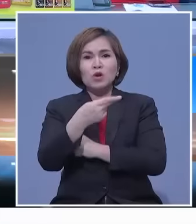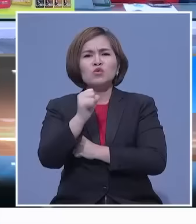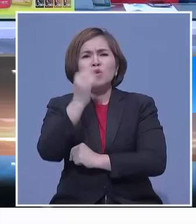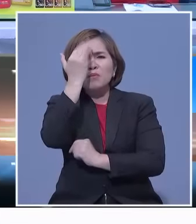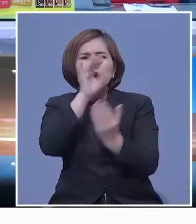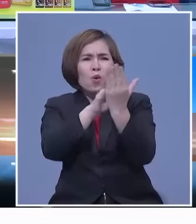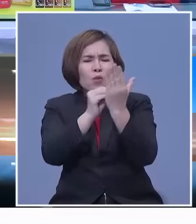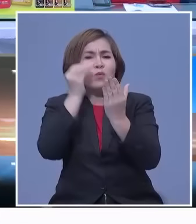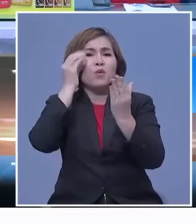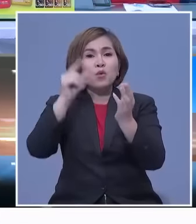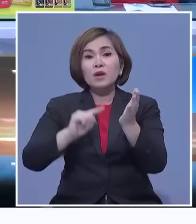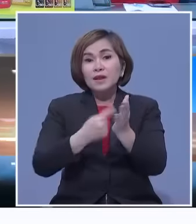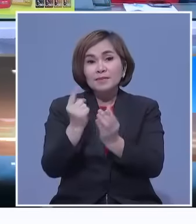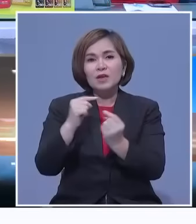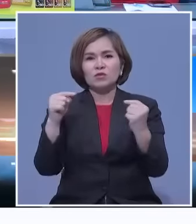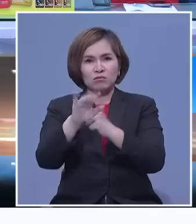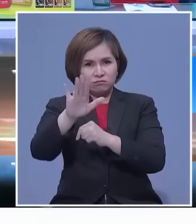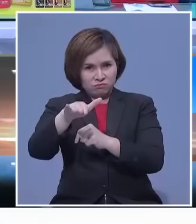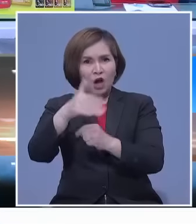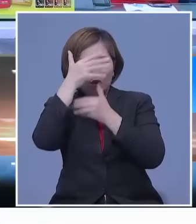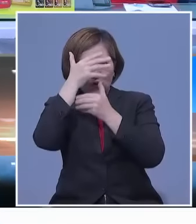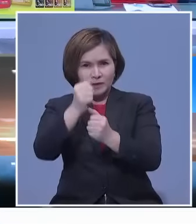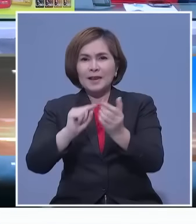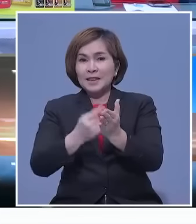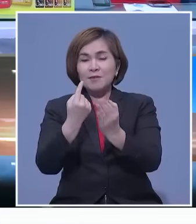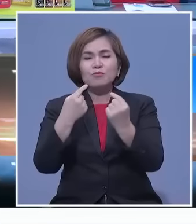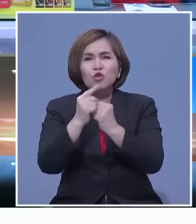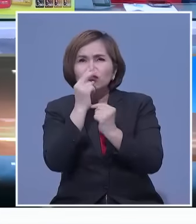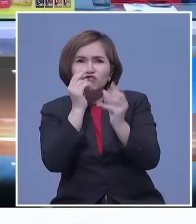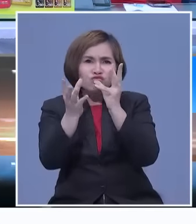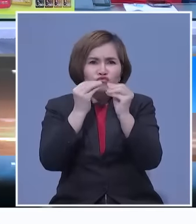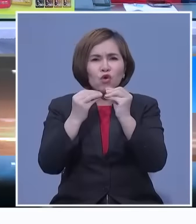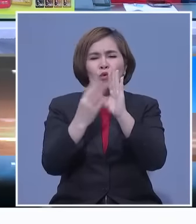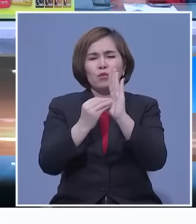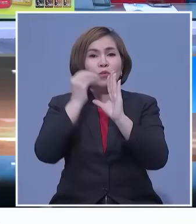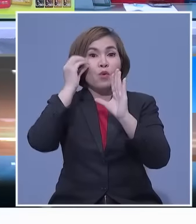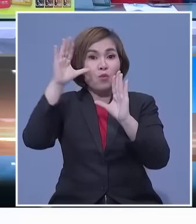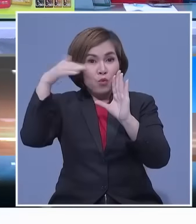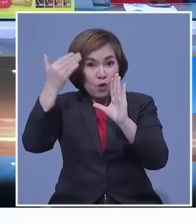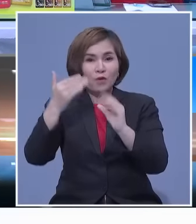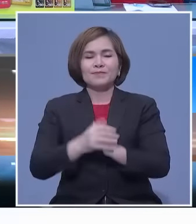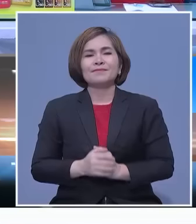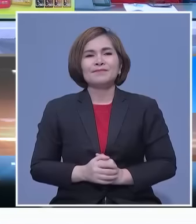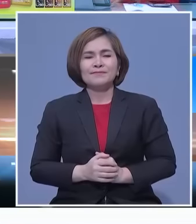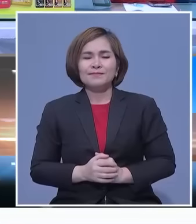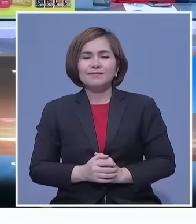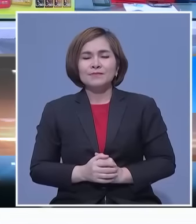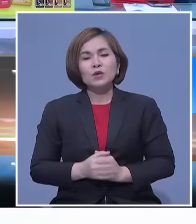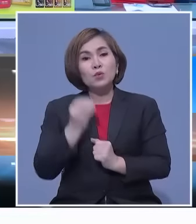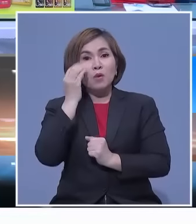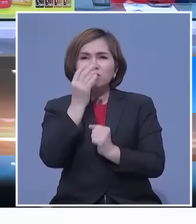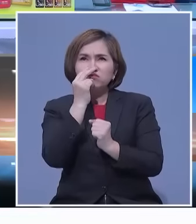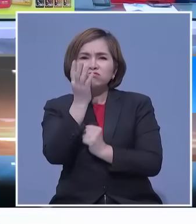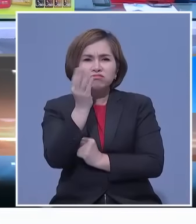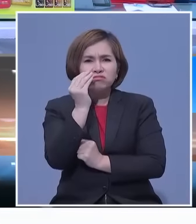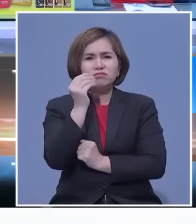รู้เริ่มต้นจากการให้เข้าคอร์สก่อนเปิดประตูเป็นสะพานให้มาเจอกันแล้วให้ความรู้ก่อนเให้ความรู้เรา